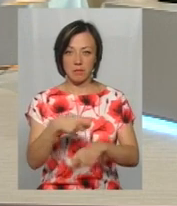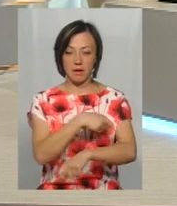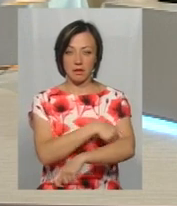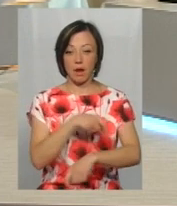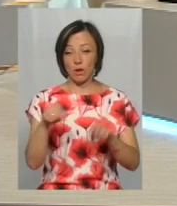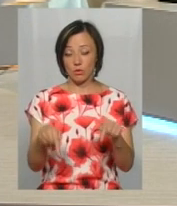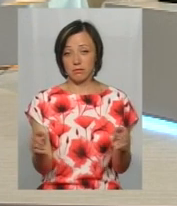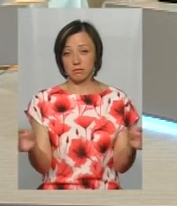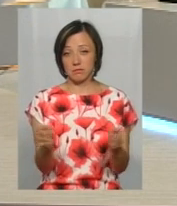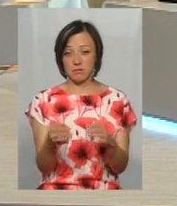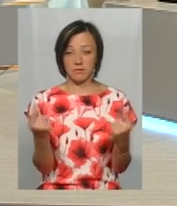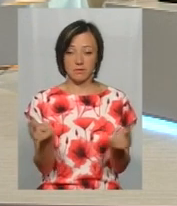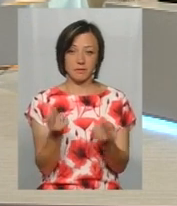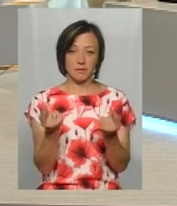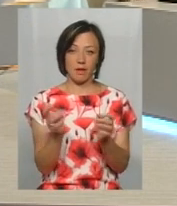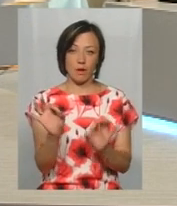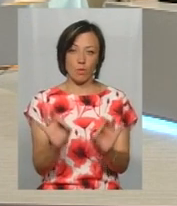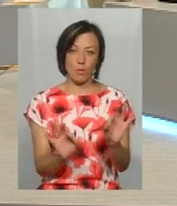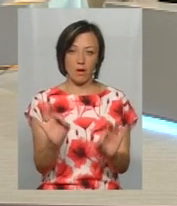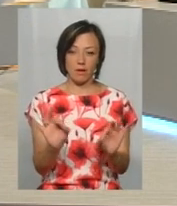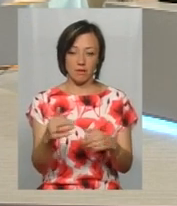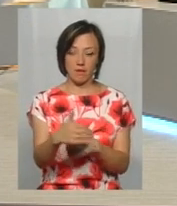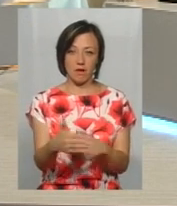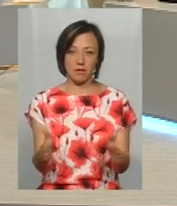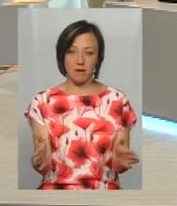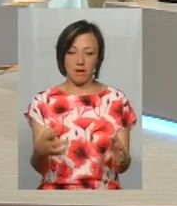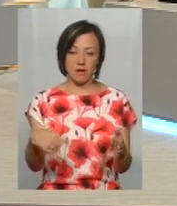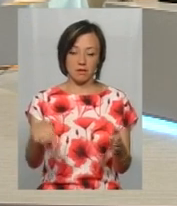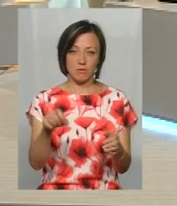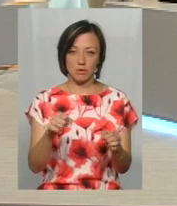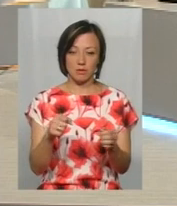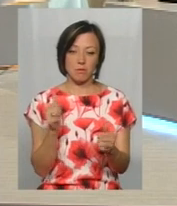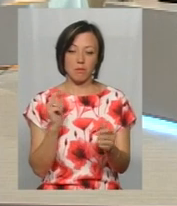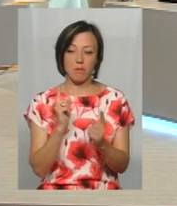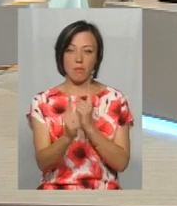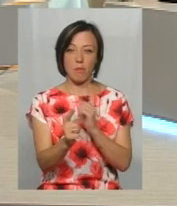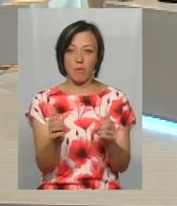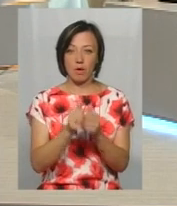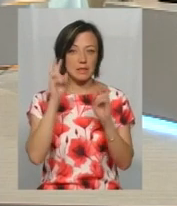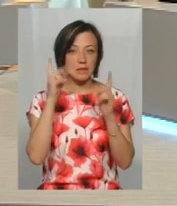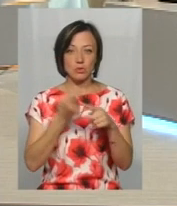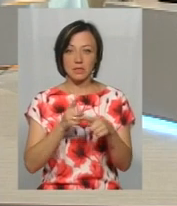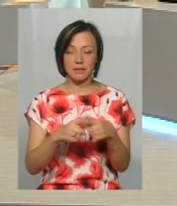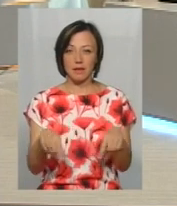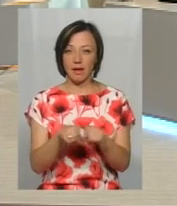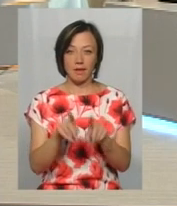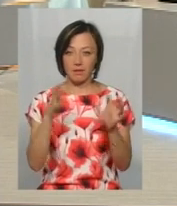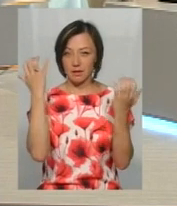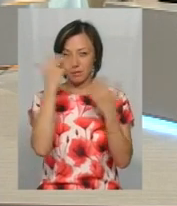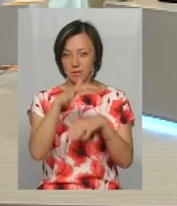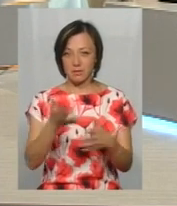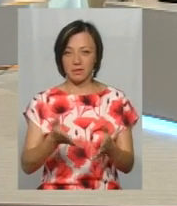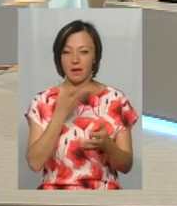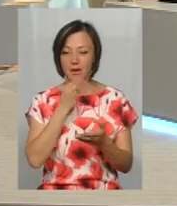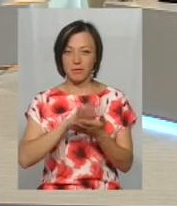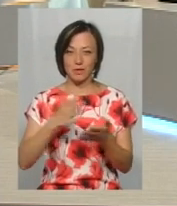1,5 на 3 метри, а тут такий звичайний, такий акуратний квадратик, що можна пройти поруч, якщо ти не знаєш, що це таке, боже, яка